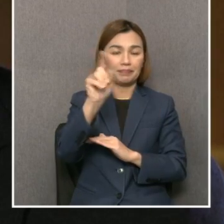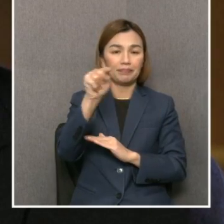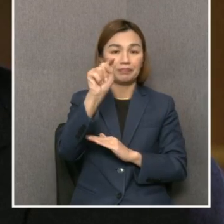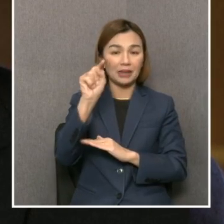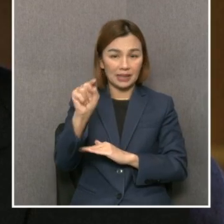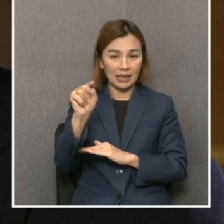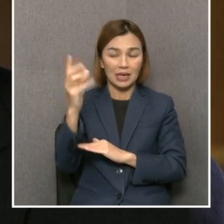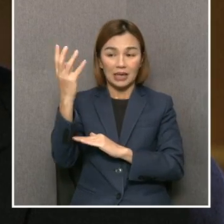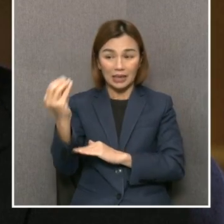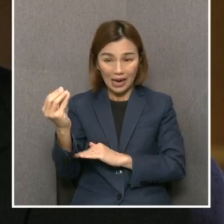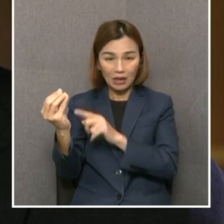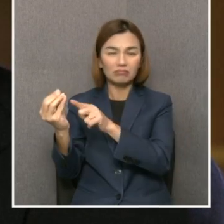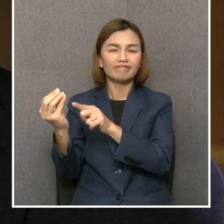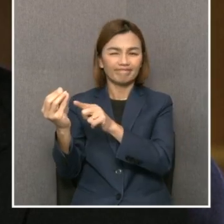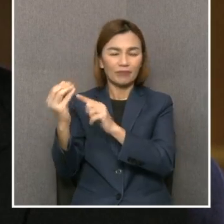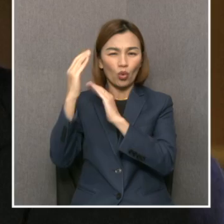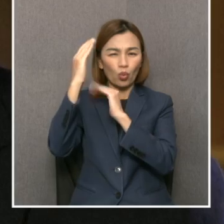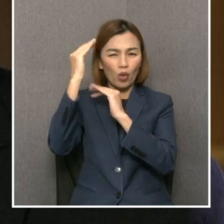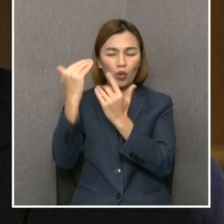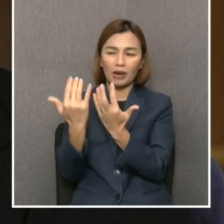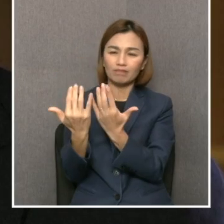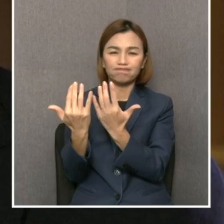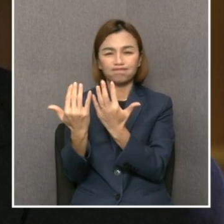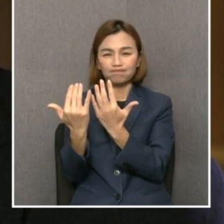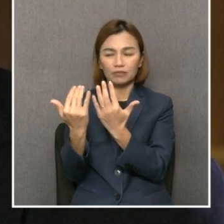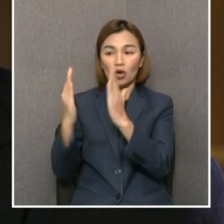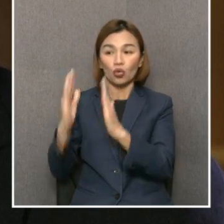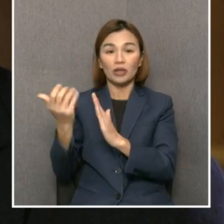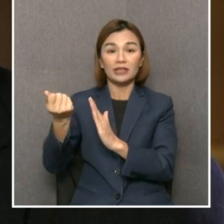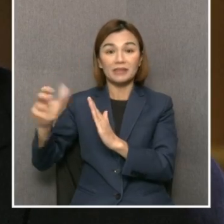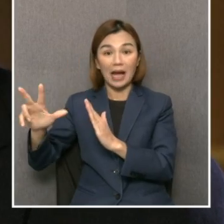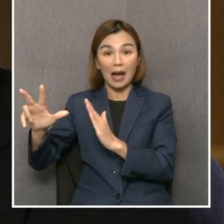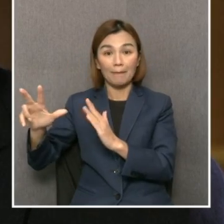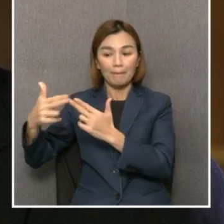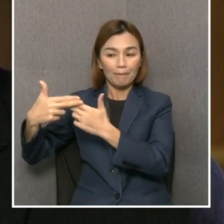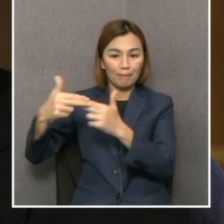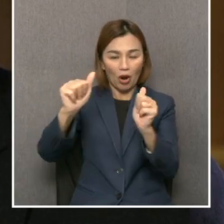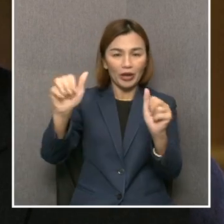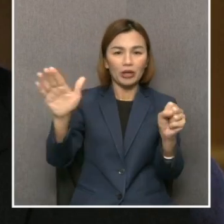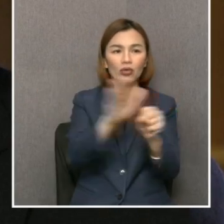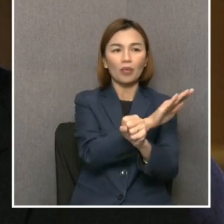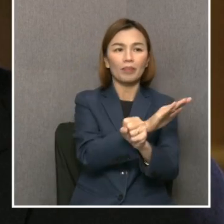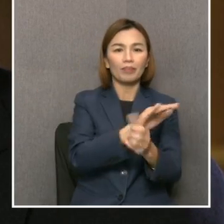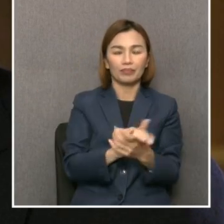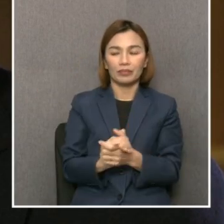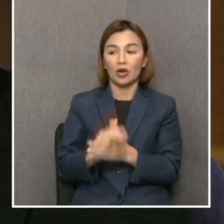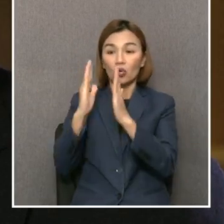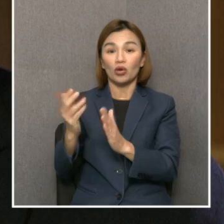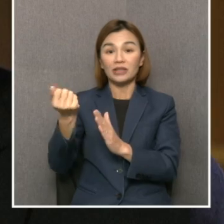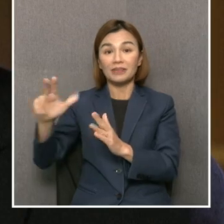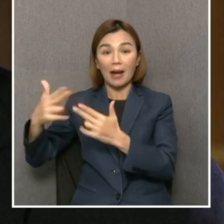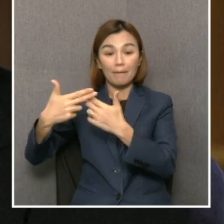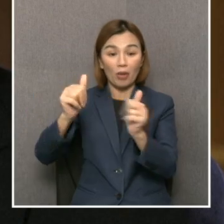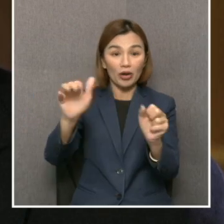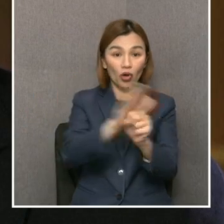อีก 50% เนี่ยเรายังฝากความหวังไว้ว่าอีก13คนเนี่ยเขาจะออกมาได้หมดนะเมื่อ13คนออกมาได้หมดเนี่ยเ